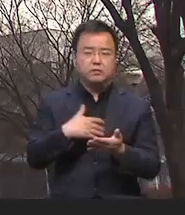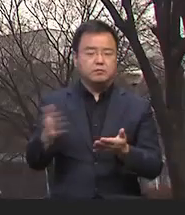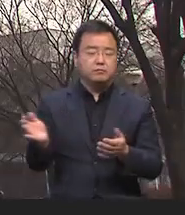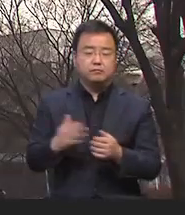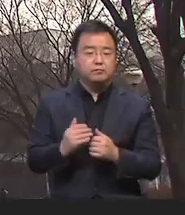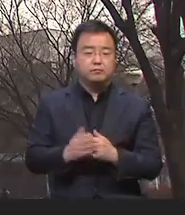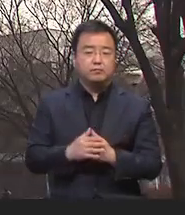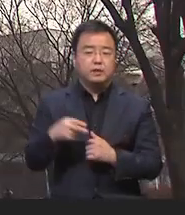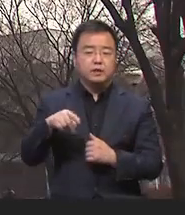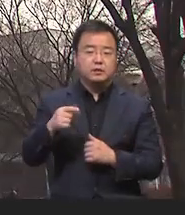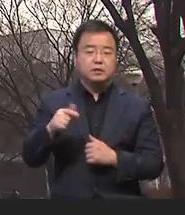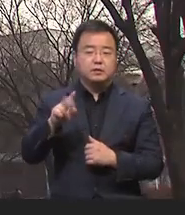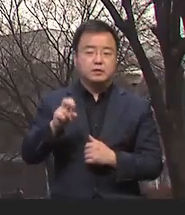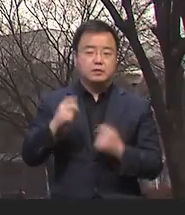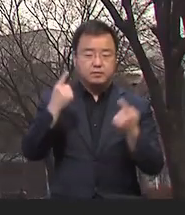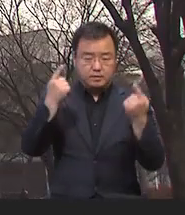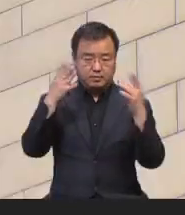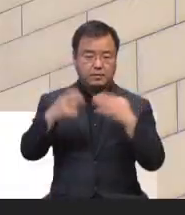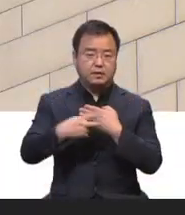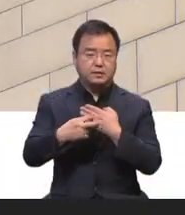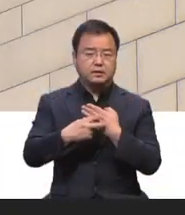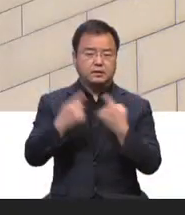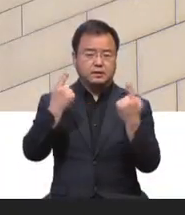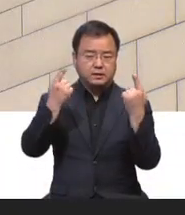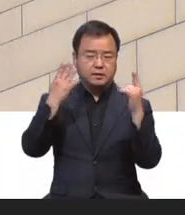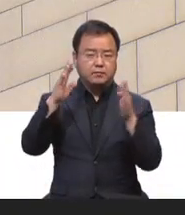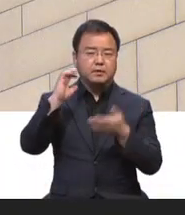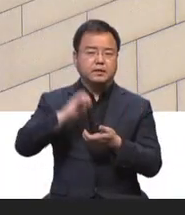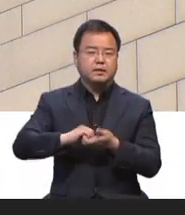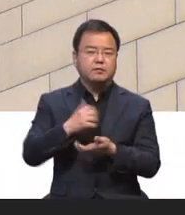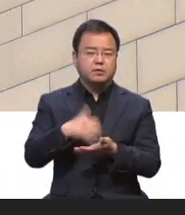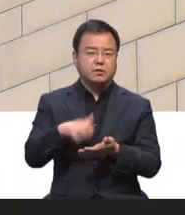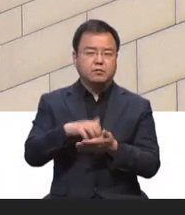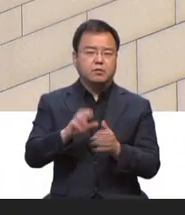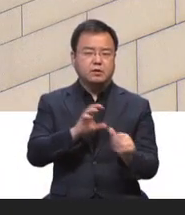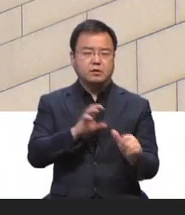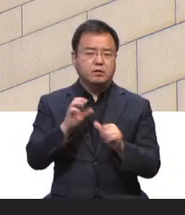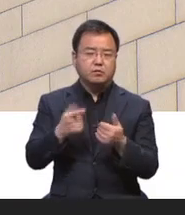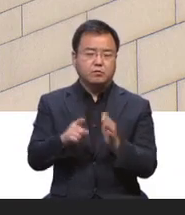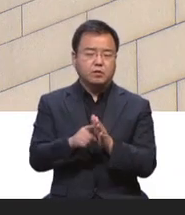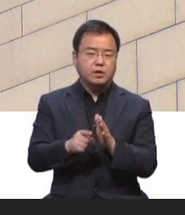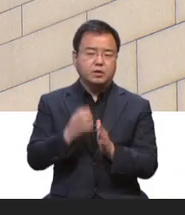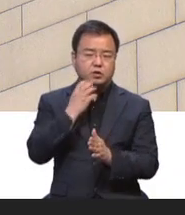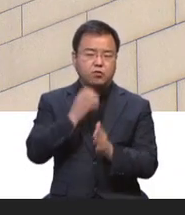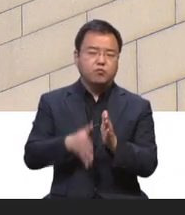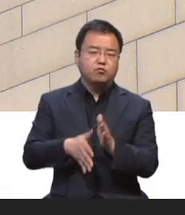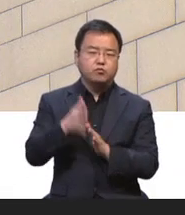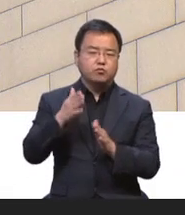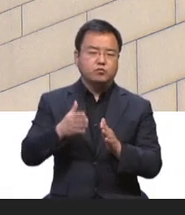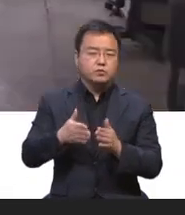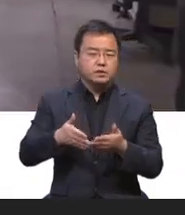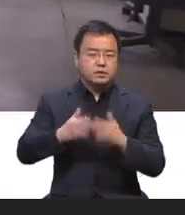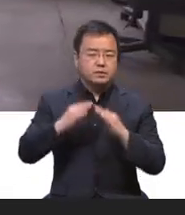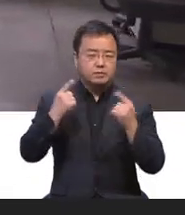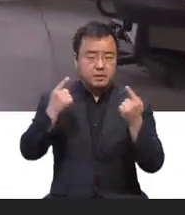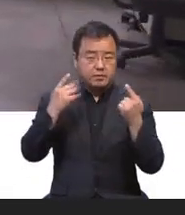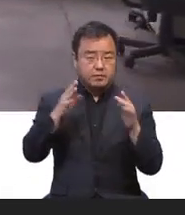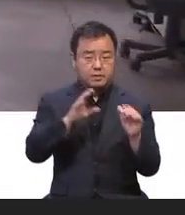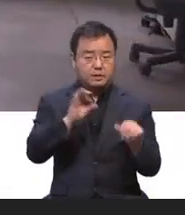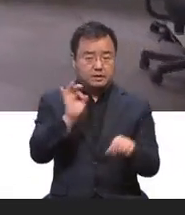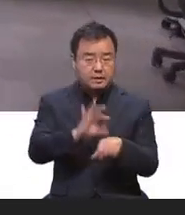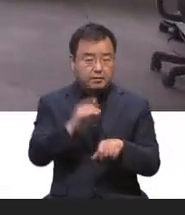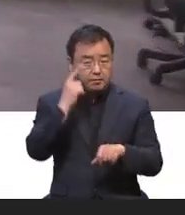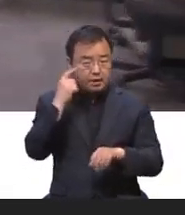서남대 의대 남은 정원을 활용하기 위해 서울시립대 가 인술 추진했지만 불발 되고 00 의과대학